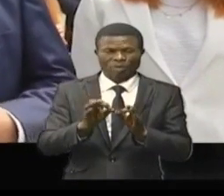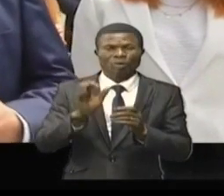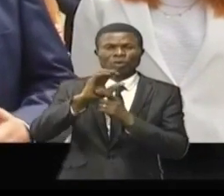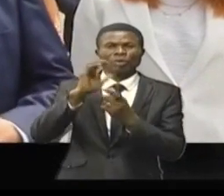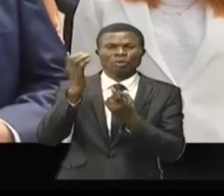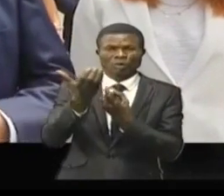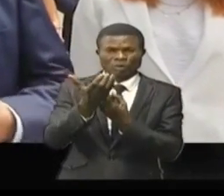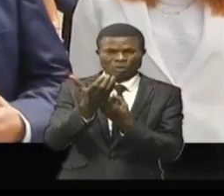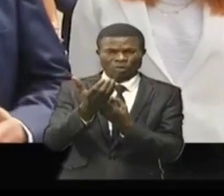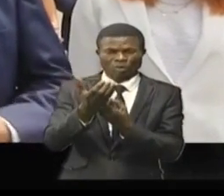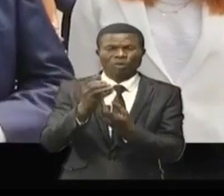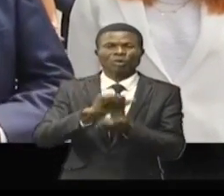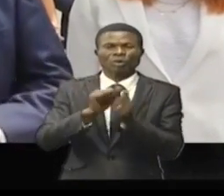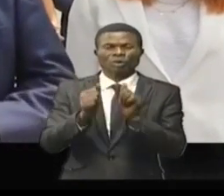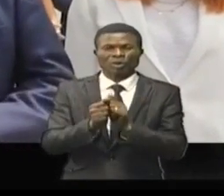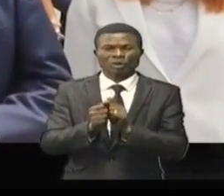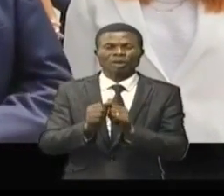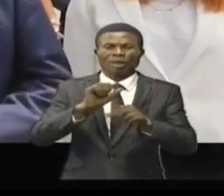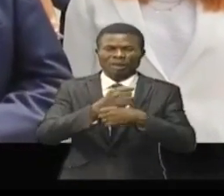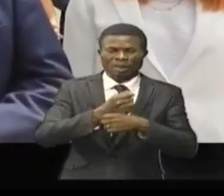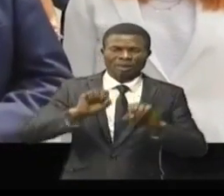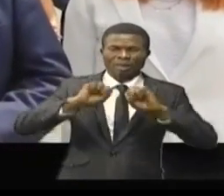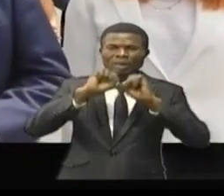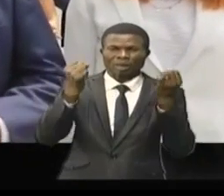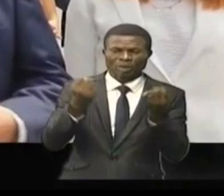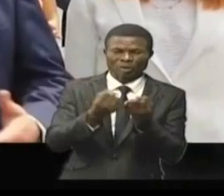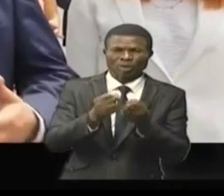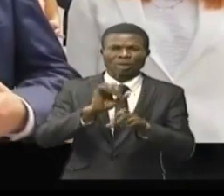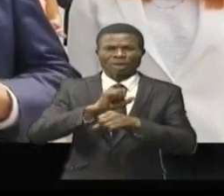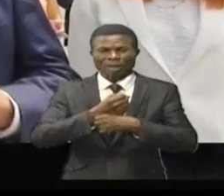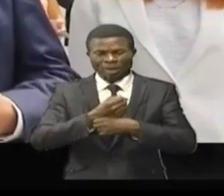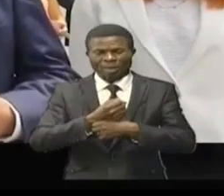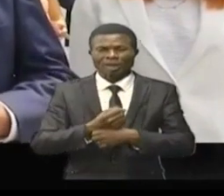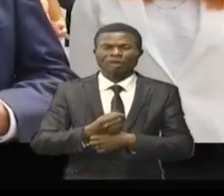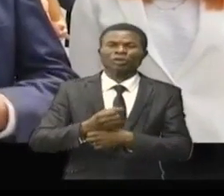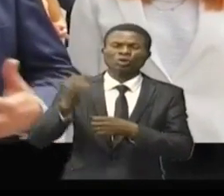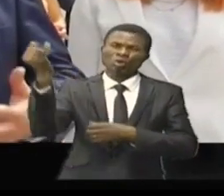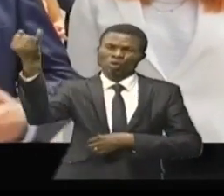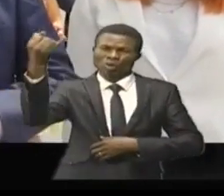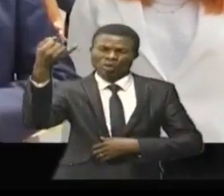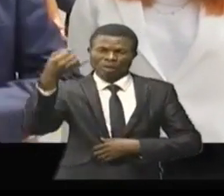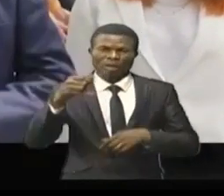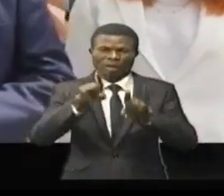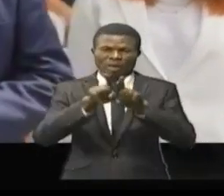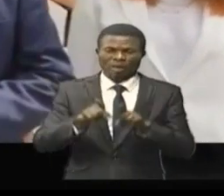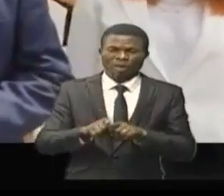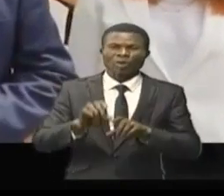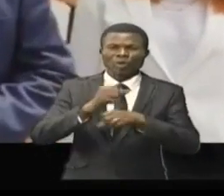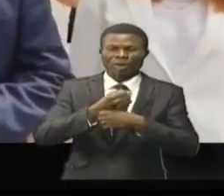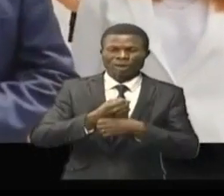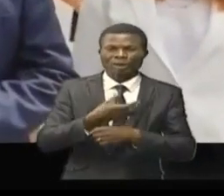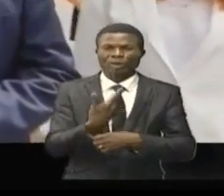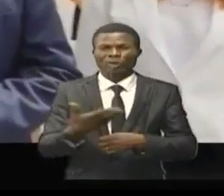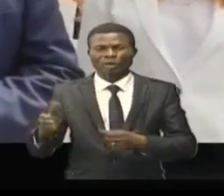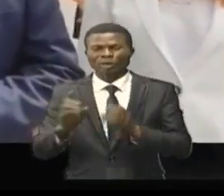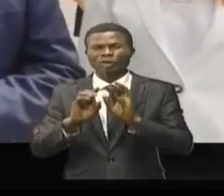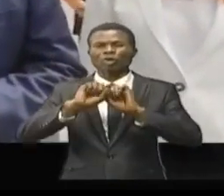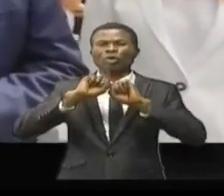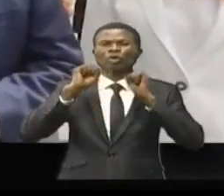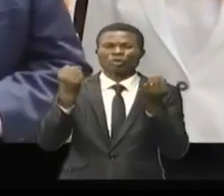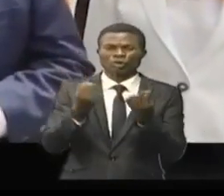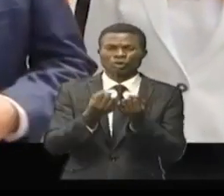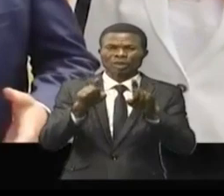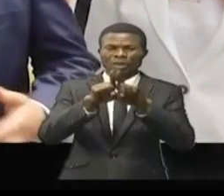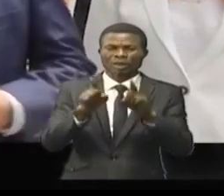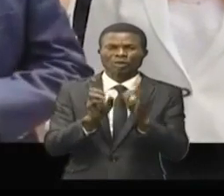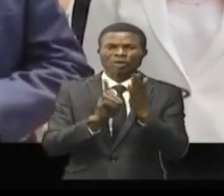de la création culturelle, de la création artistique, vecteur aussi d'inclusion sociale, vecteur aussi de développement économique.